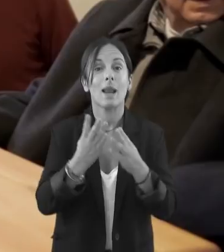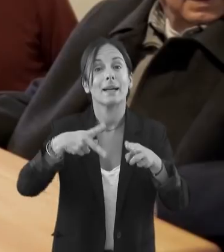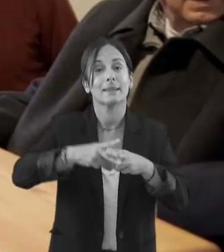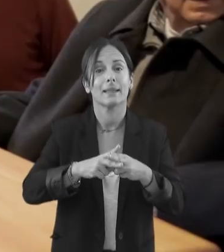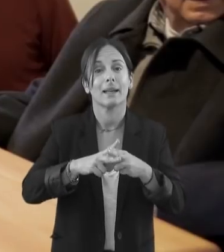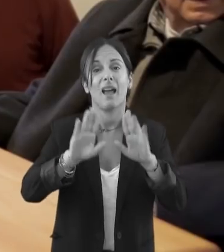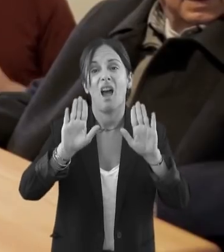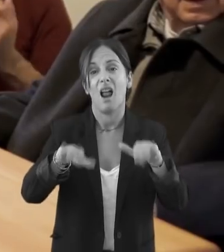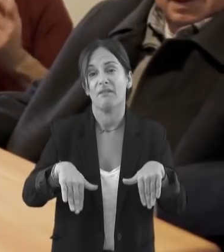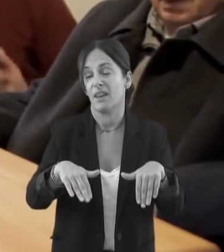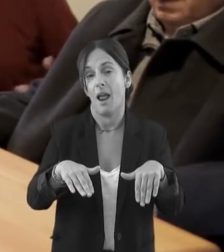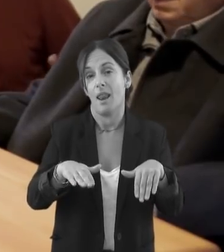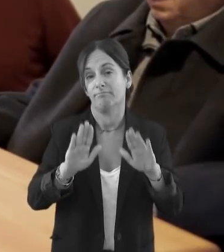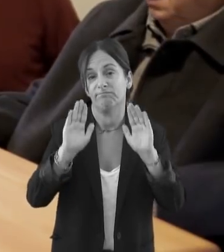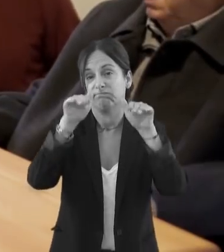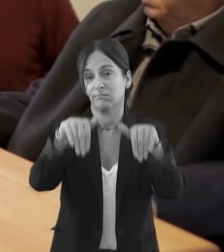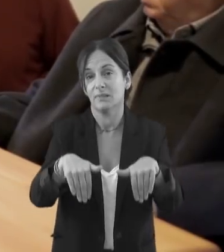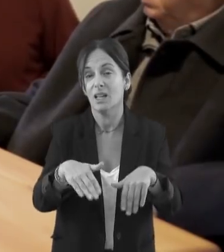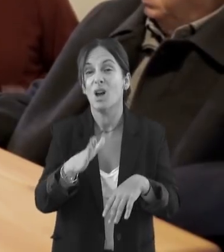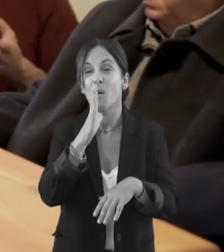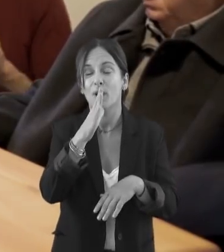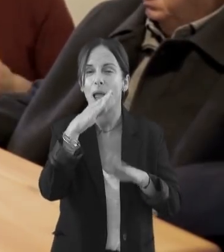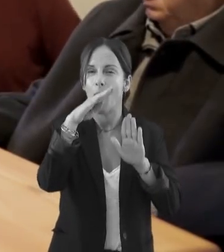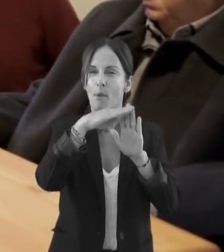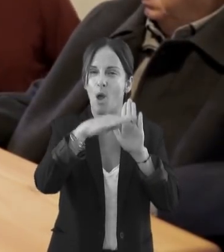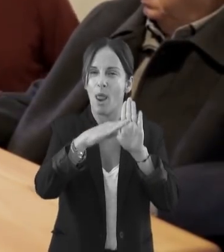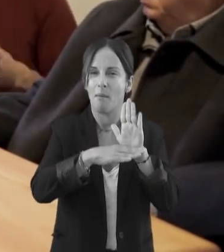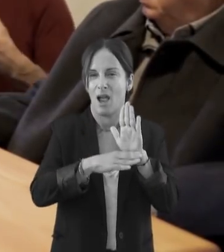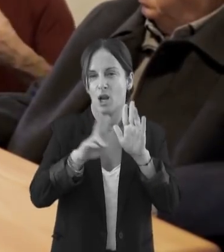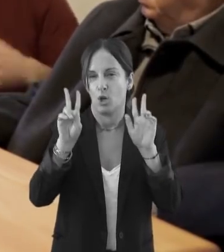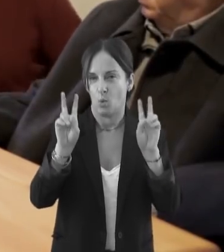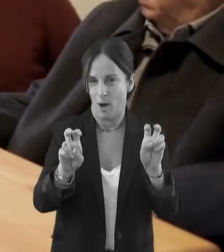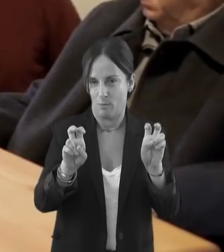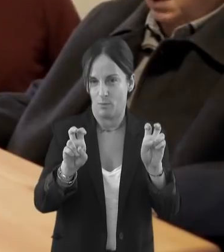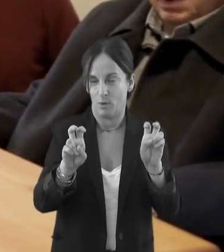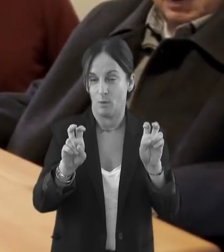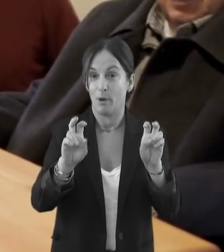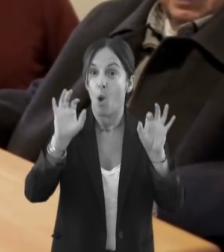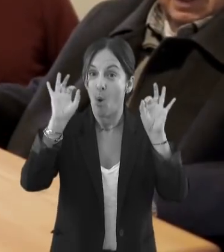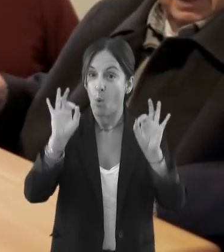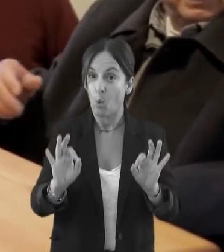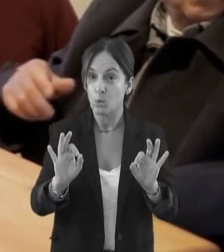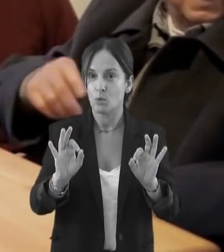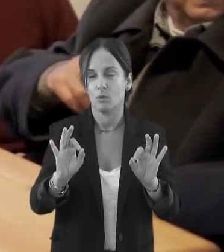segueix l'ofici. I així tot a vegades també comparec. Es va crear